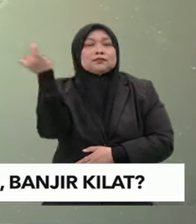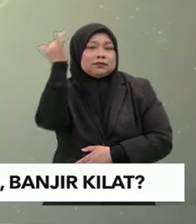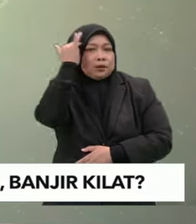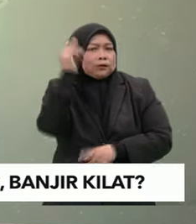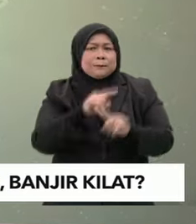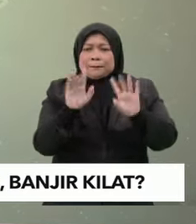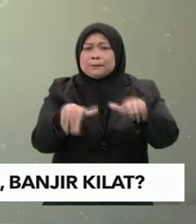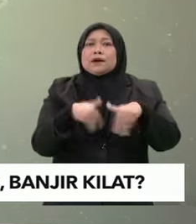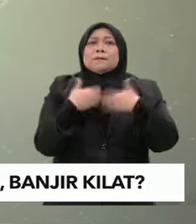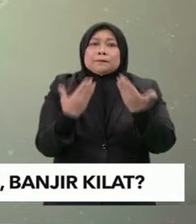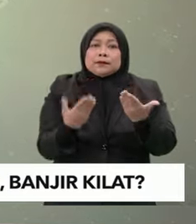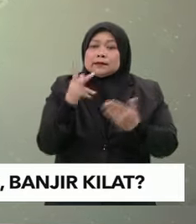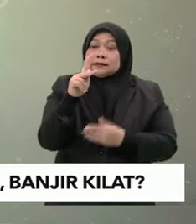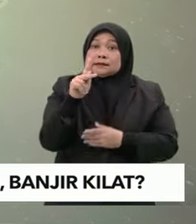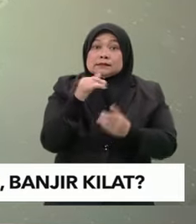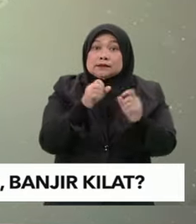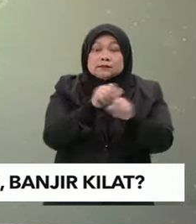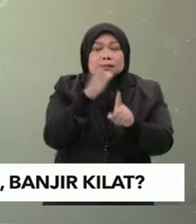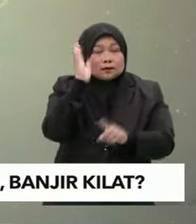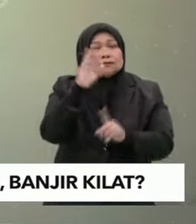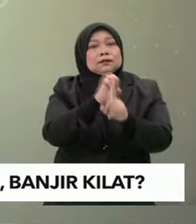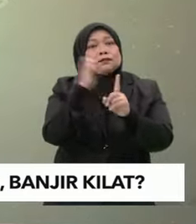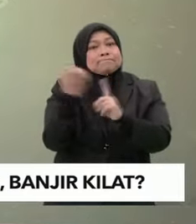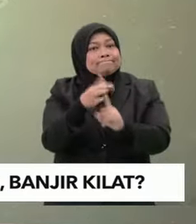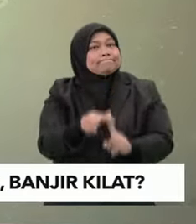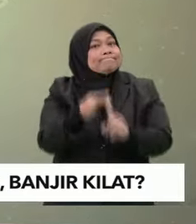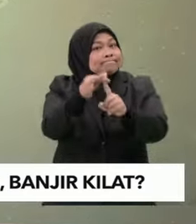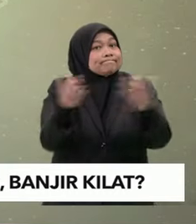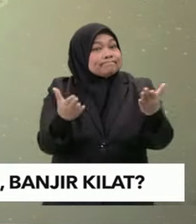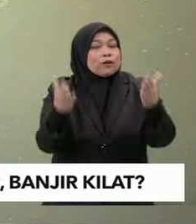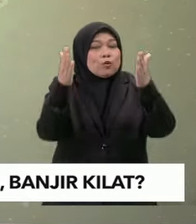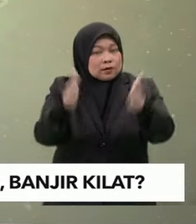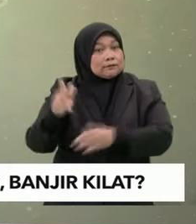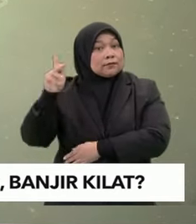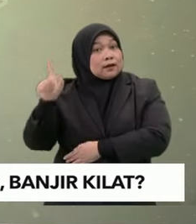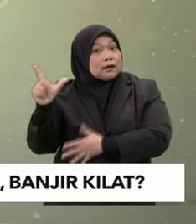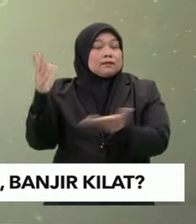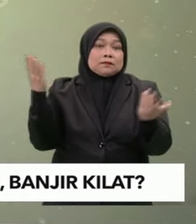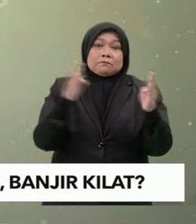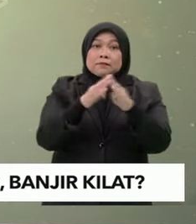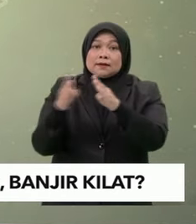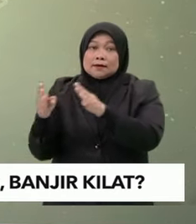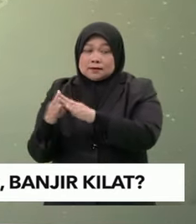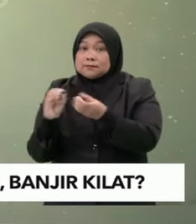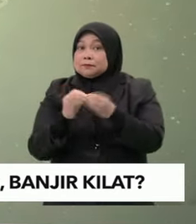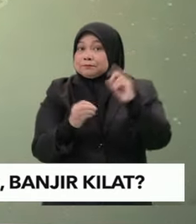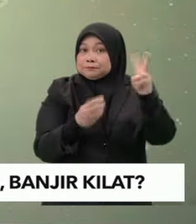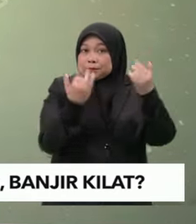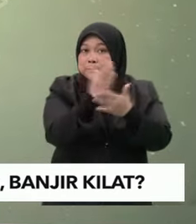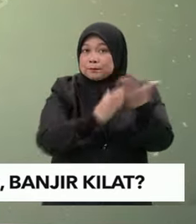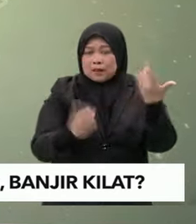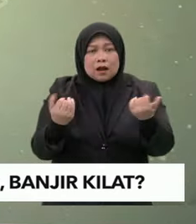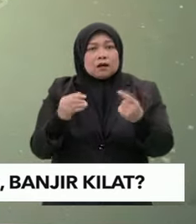namun bagaimana pula dengan kesannya kepada alam sekitar, terutamanya kepada warga kota? Bingkisan siri kedua ini